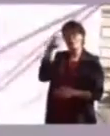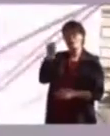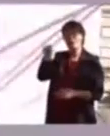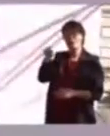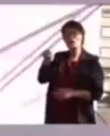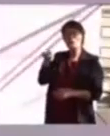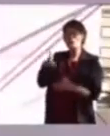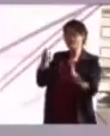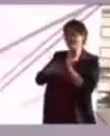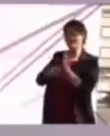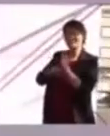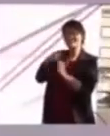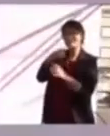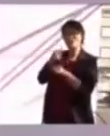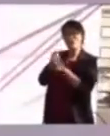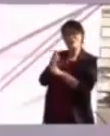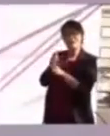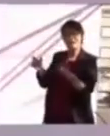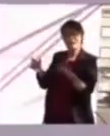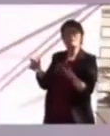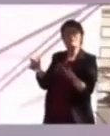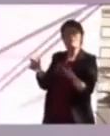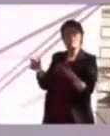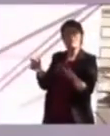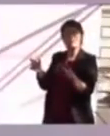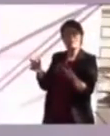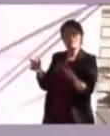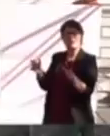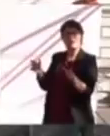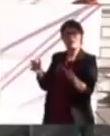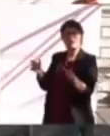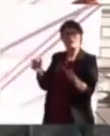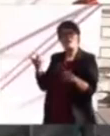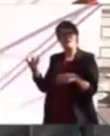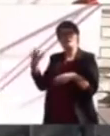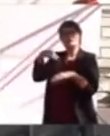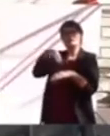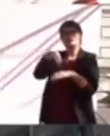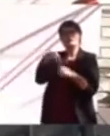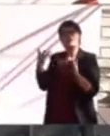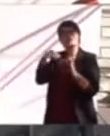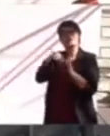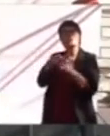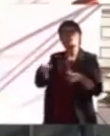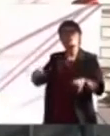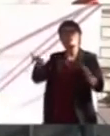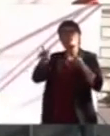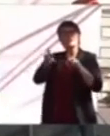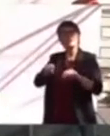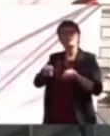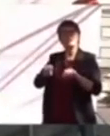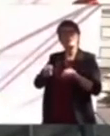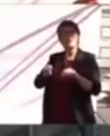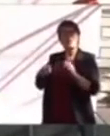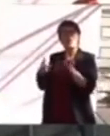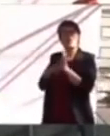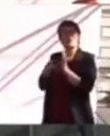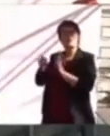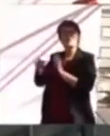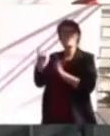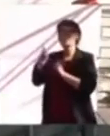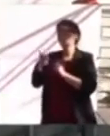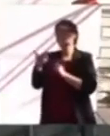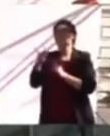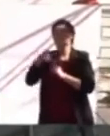diritti di chi lavora questo è il punto e reintrodurre la dico in modo molto secco perché noi diciamo che c'è bisogno di investire nella sanità